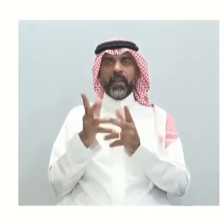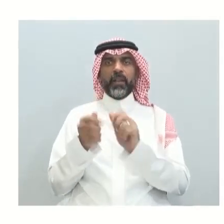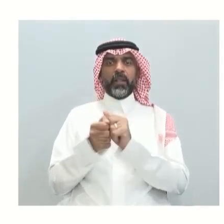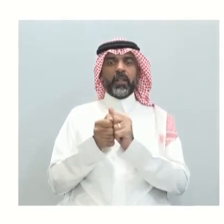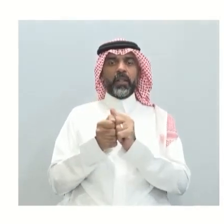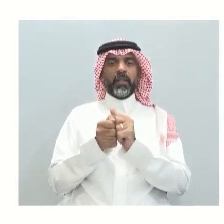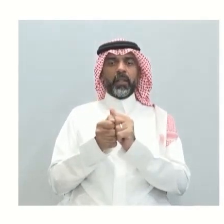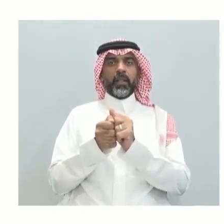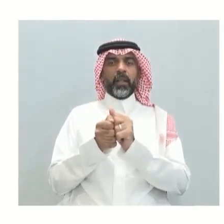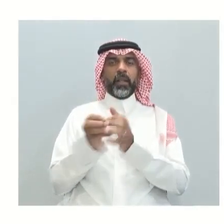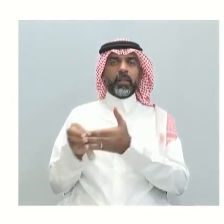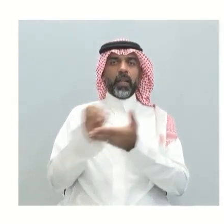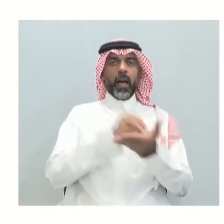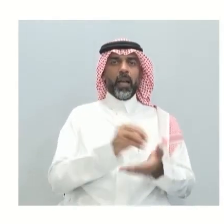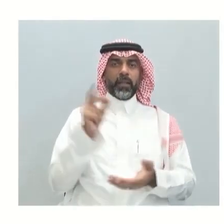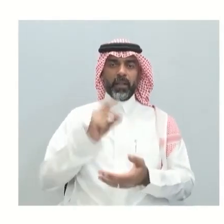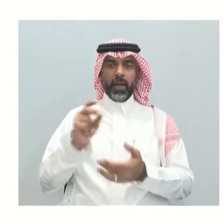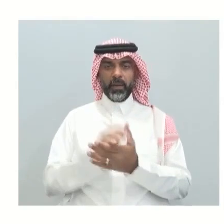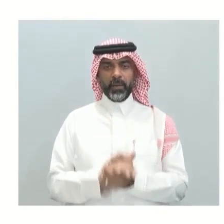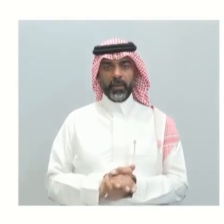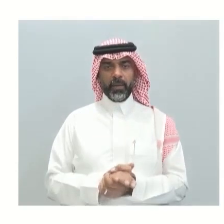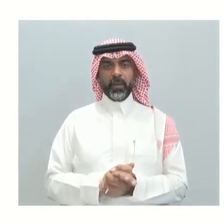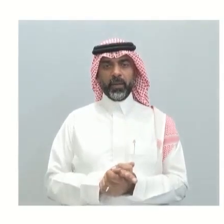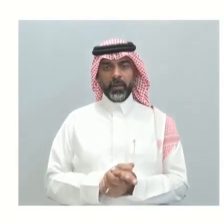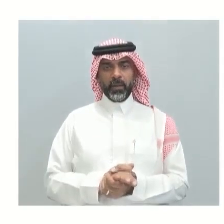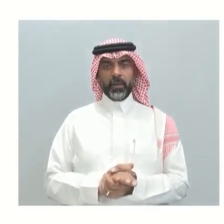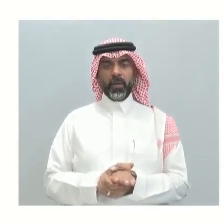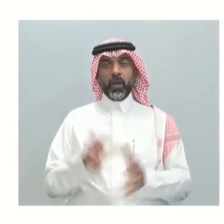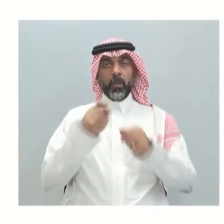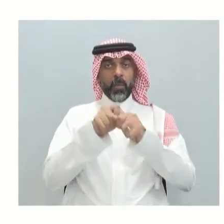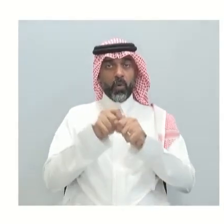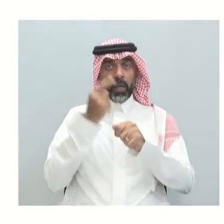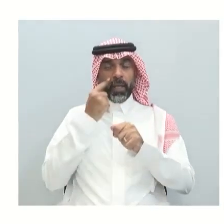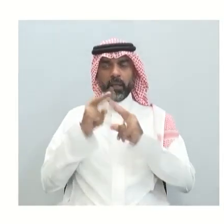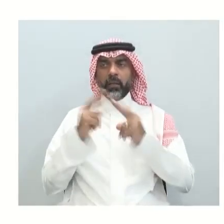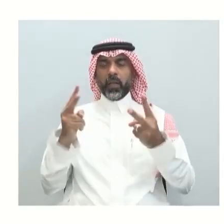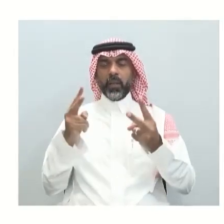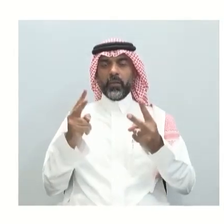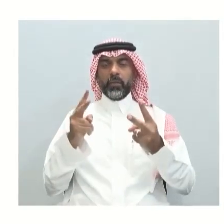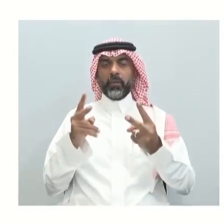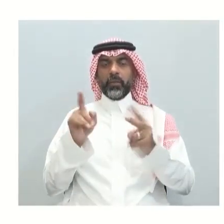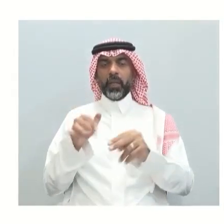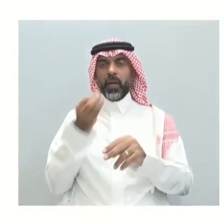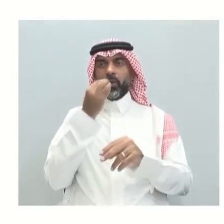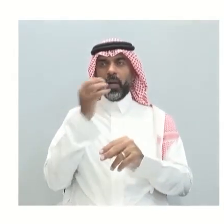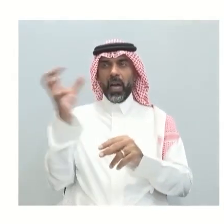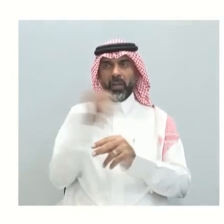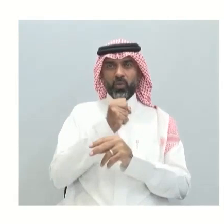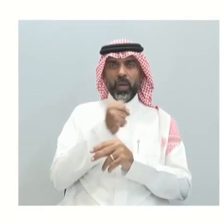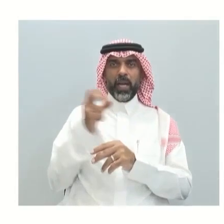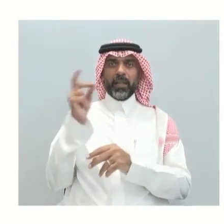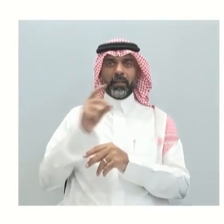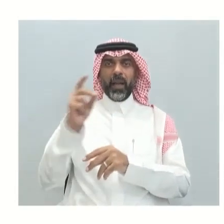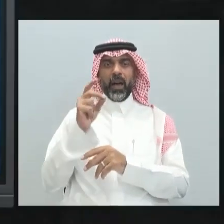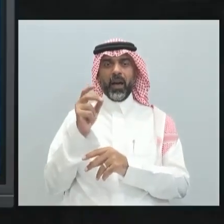حصولها على الطاقه فهي تصنف اما ذاتيه التغذي او غير ذاتيه التغذي وهذه المعلومه قد لا تكون جديده عليكم ممكن من المرحله